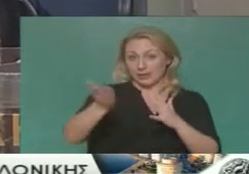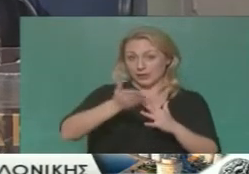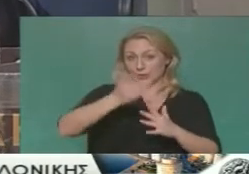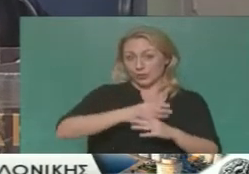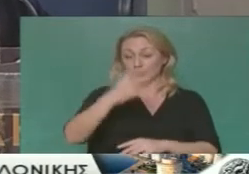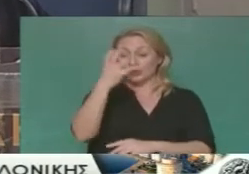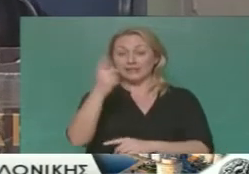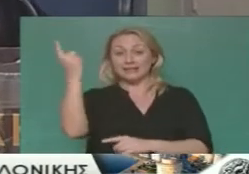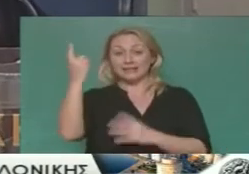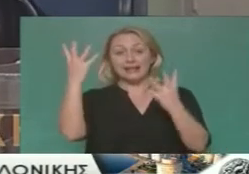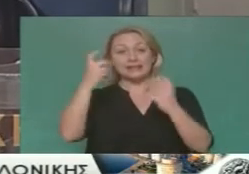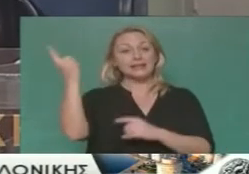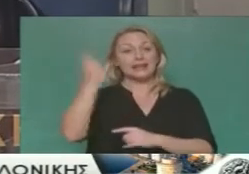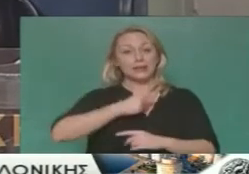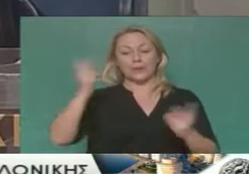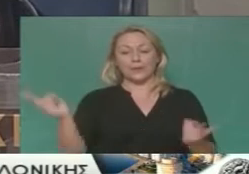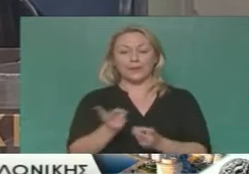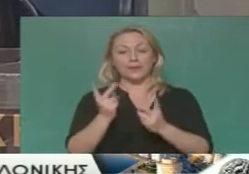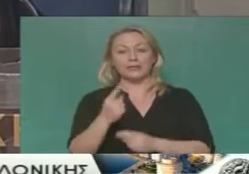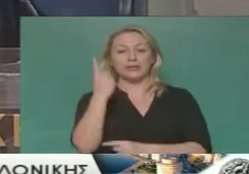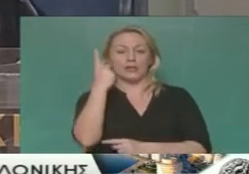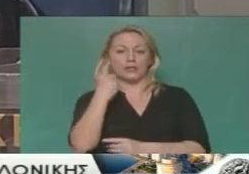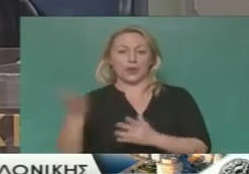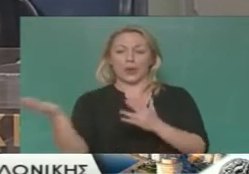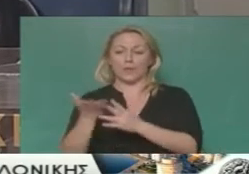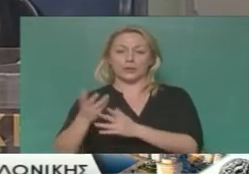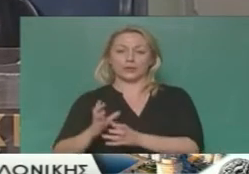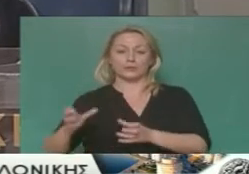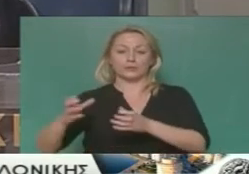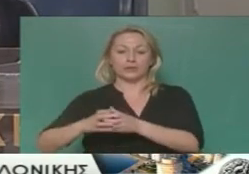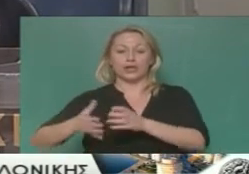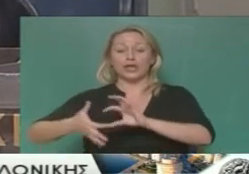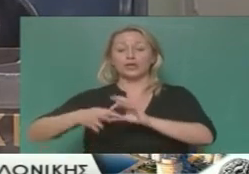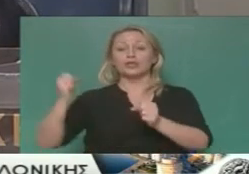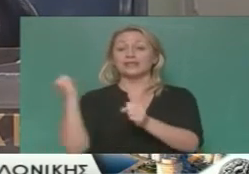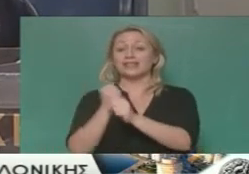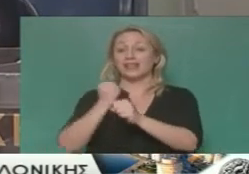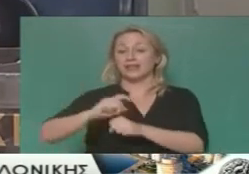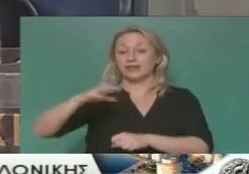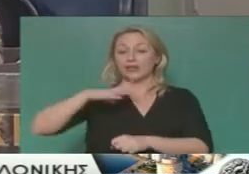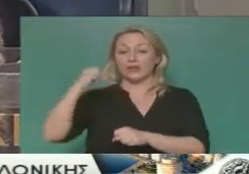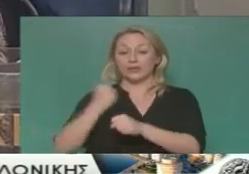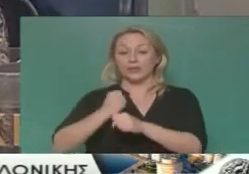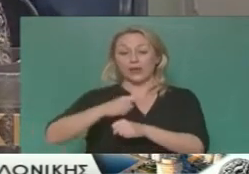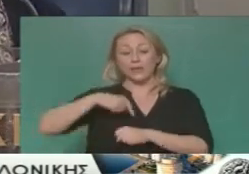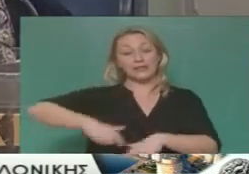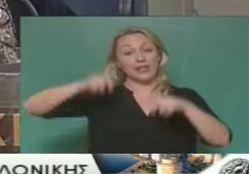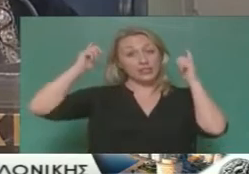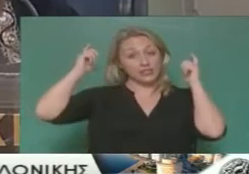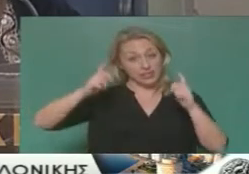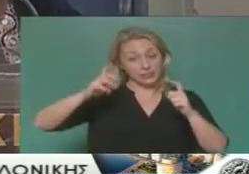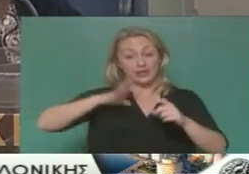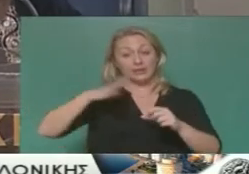90% μικρομέτοχοι και 2 μεγαλομέτοχοι. Το Συνδικάτο των Εργαζομένων, διότι ήμασταν τόσο δημοκράτες που βάλαμε